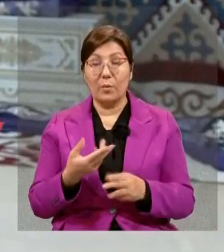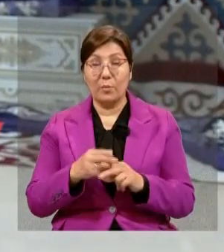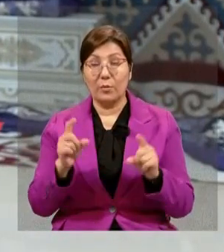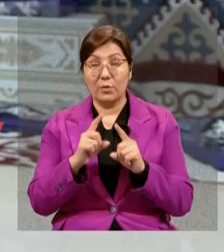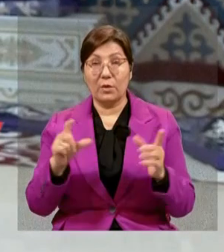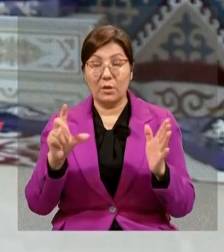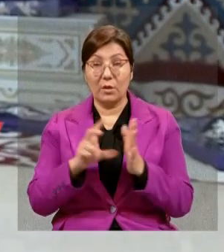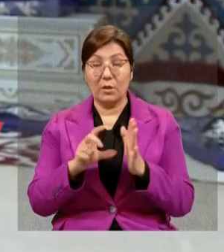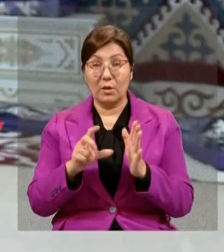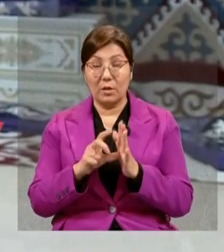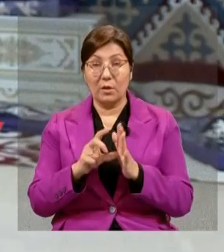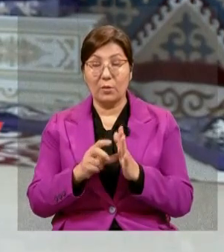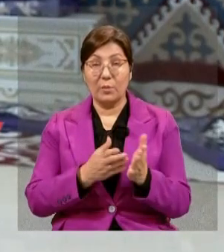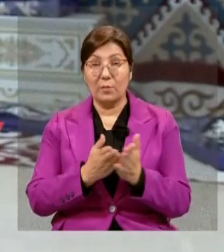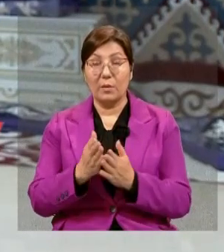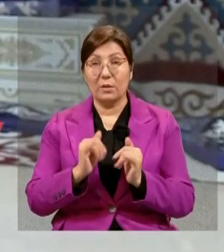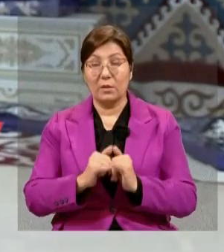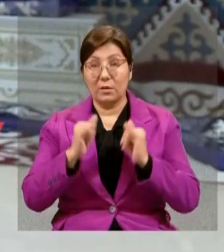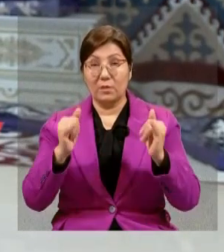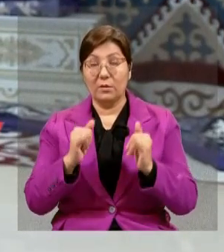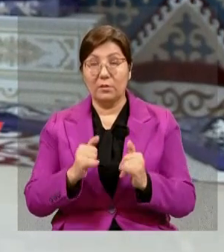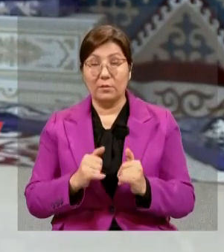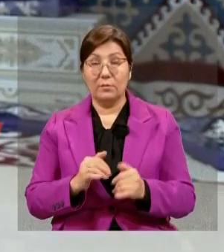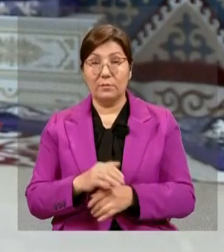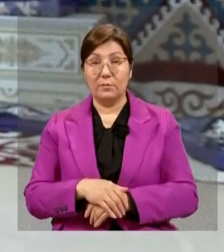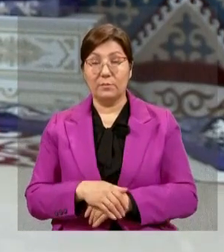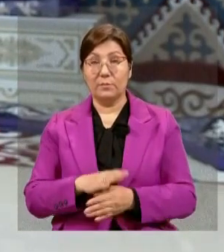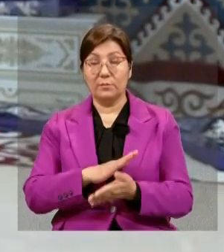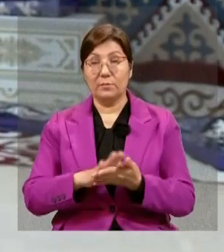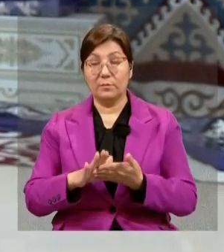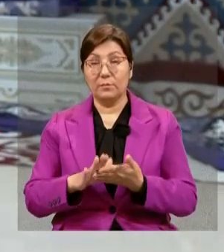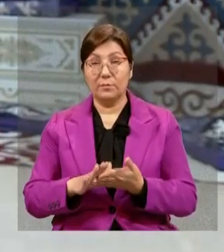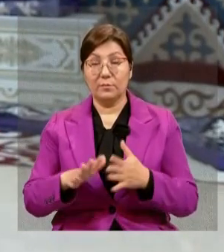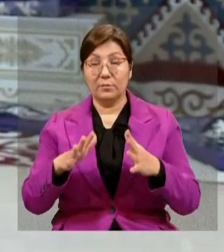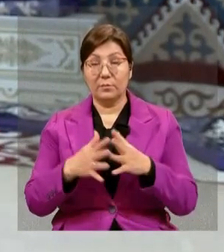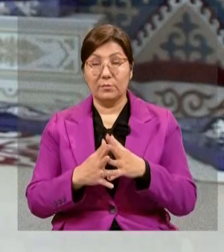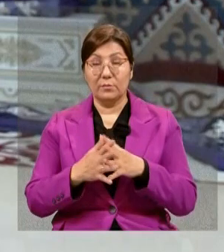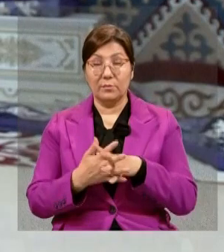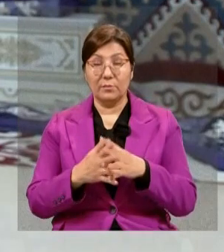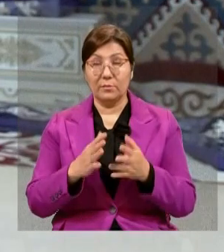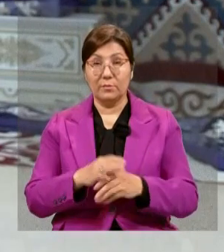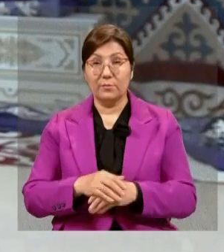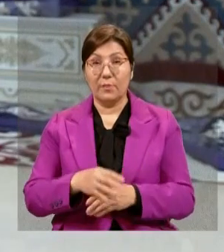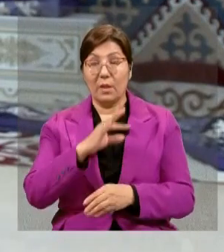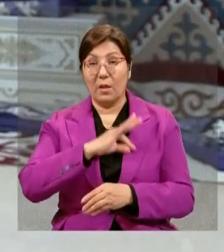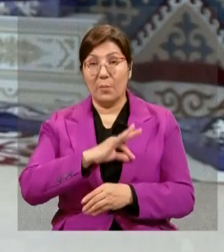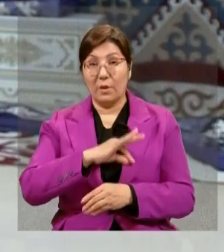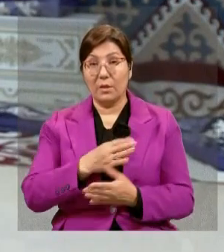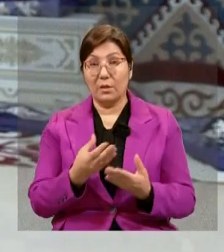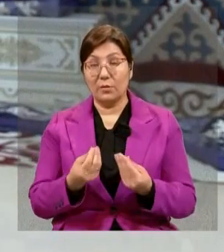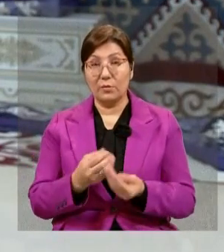экономикалық бағытта даму және экологиялық таза ресурсты жеріміздегі ресурсты пайдалану